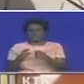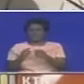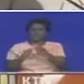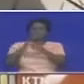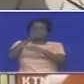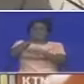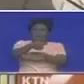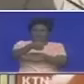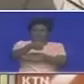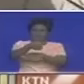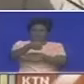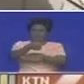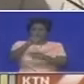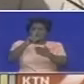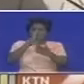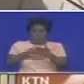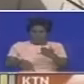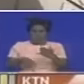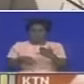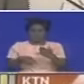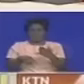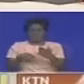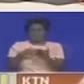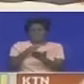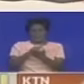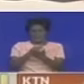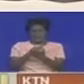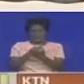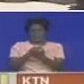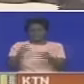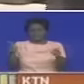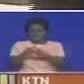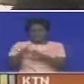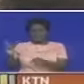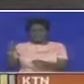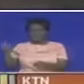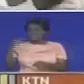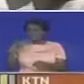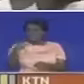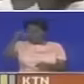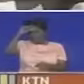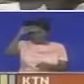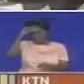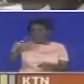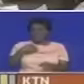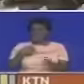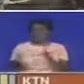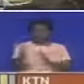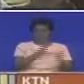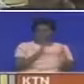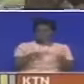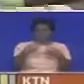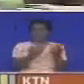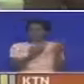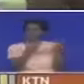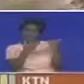above what is considered to be a minimum. Hata hivyo, Kaimenyi alisema kwamba serikali sasa inao mpango wa kuwapa matumaini wanafunzi